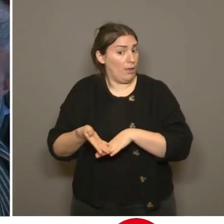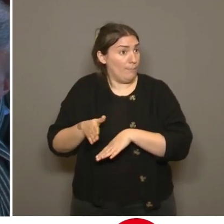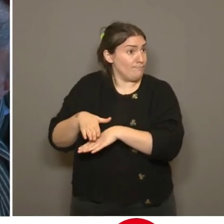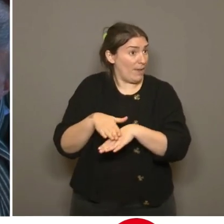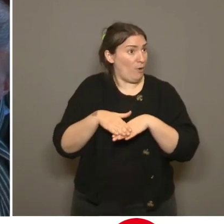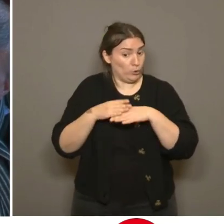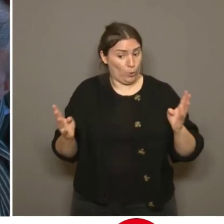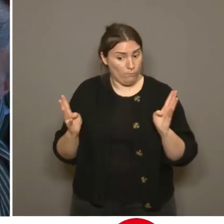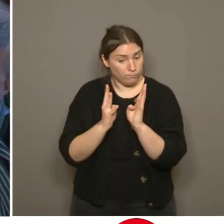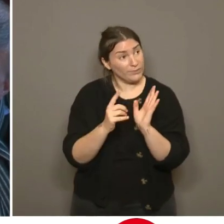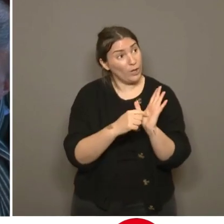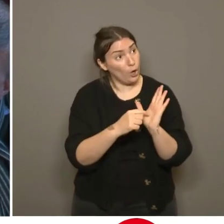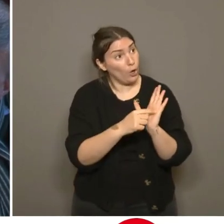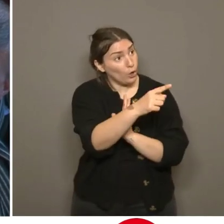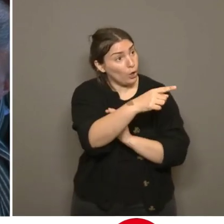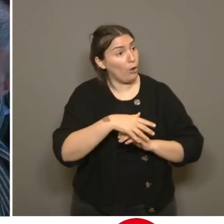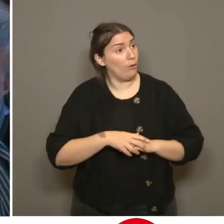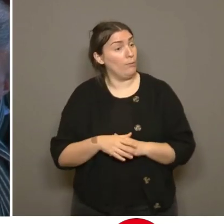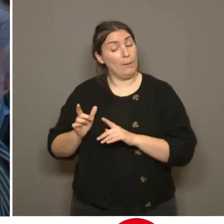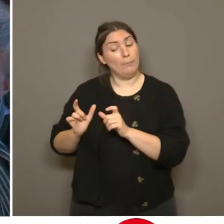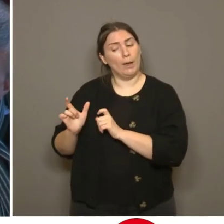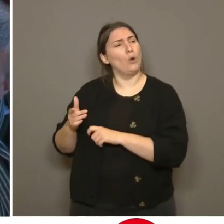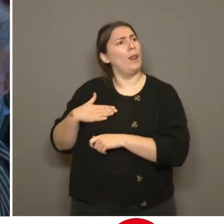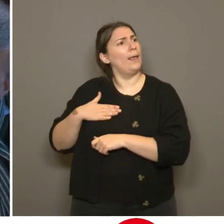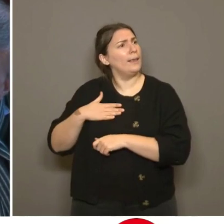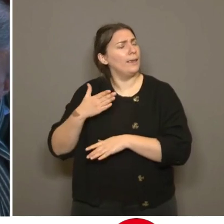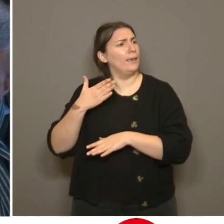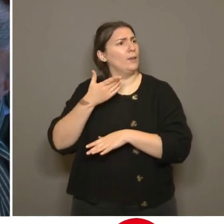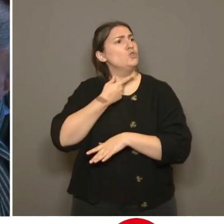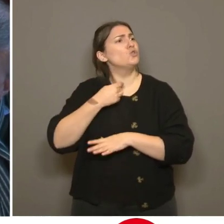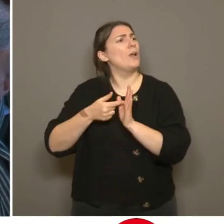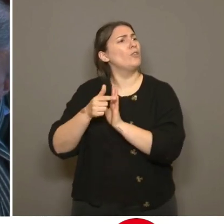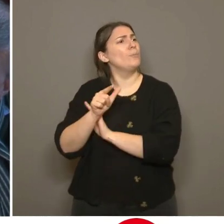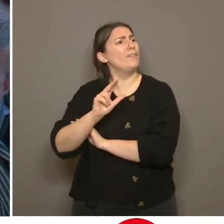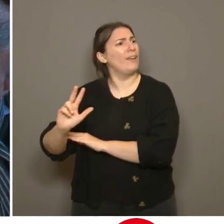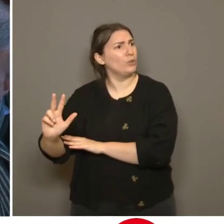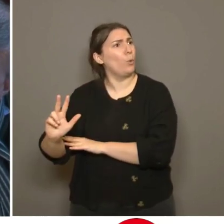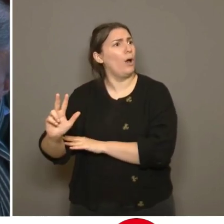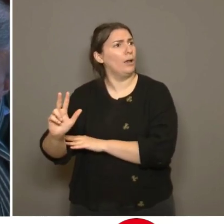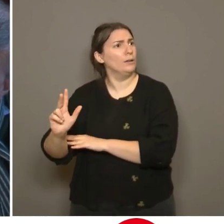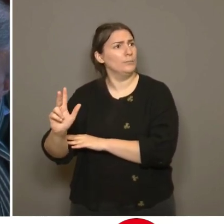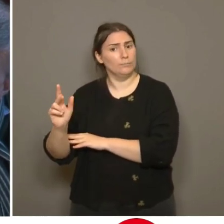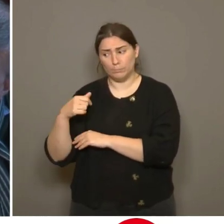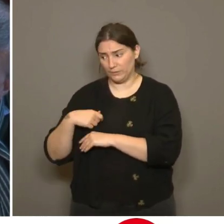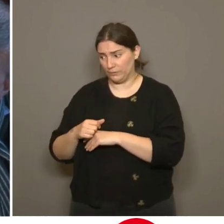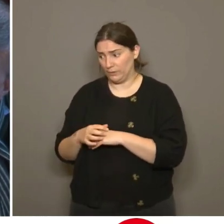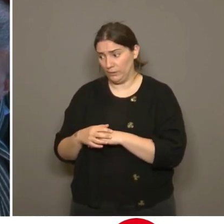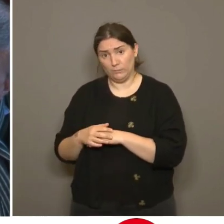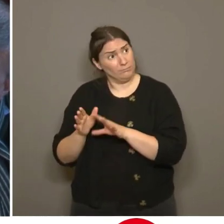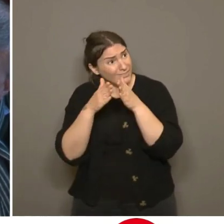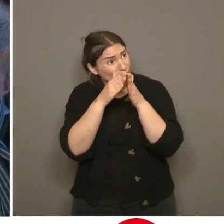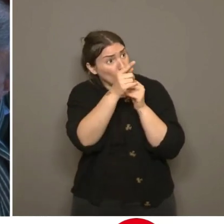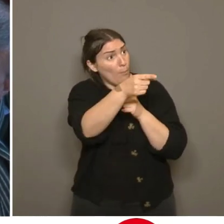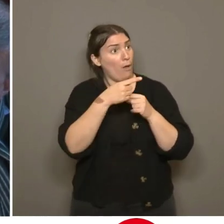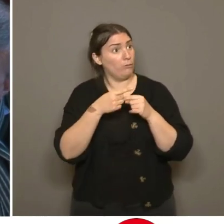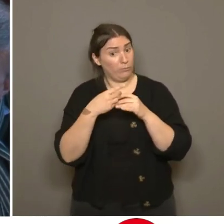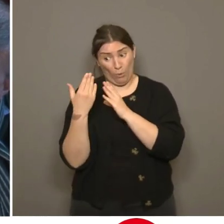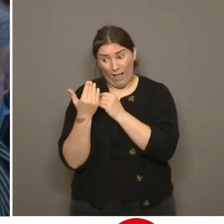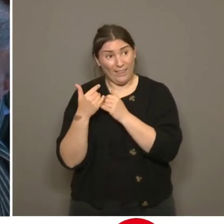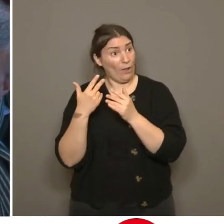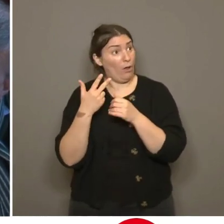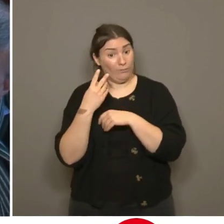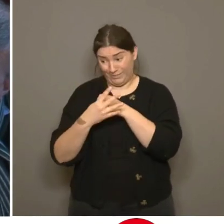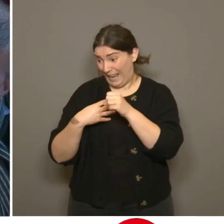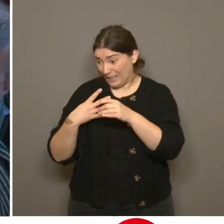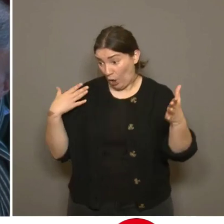ses vœux au Conseil de juin 2023 et dont nous attendons la tenue depuis 2021? Il permettrait de coordonner